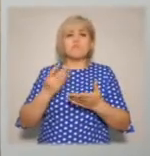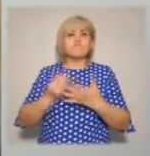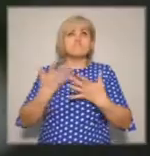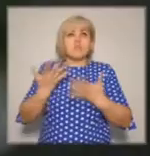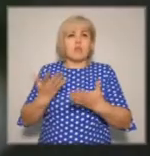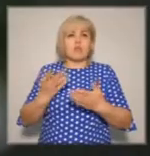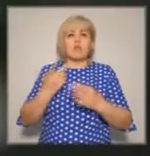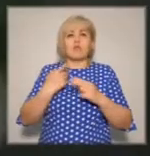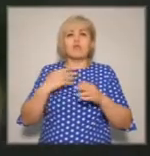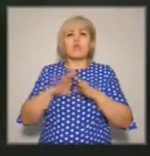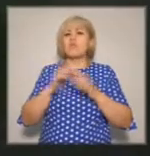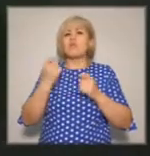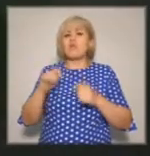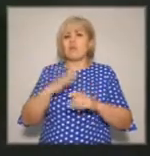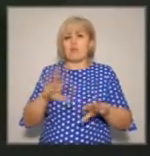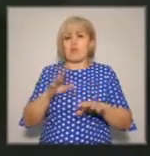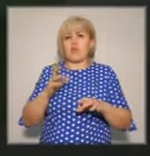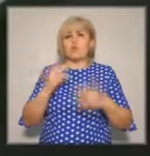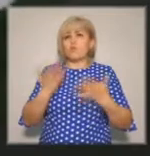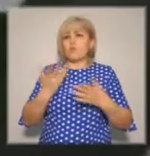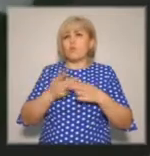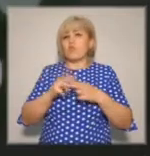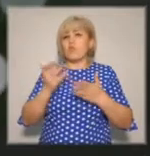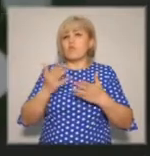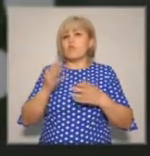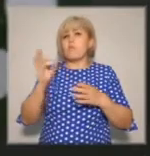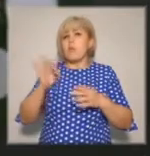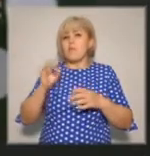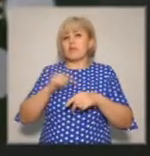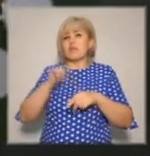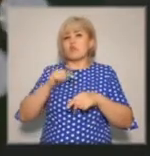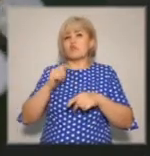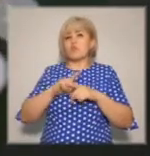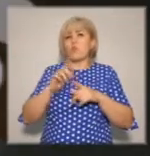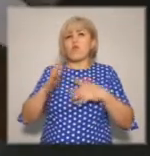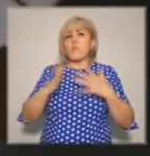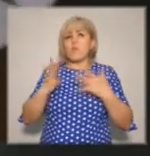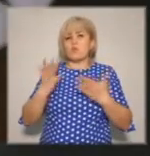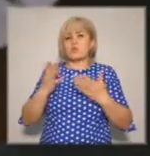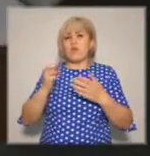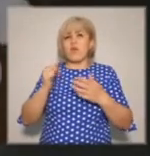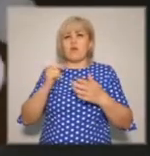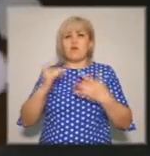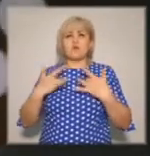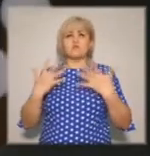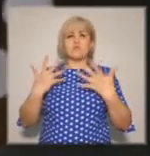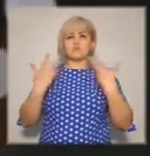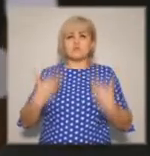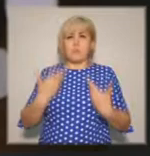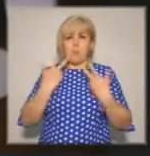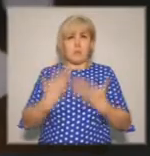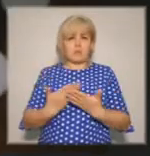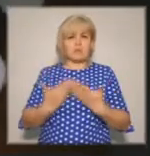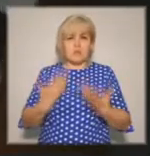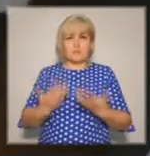это, наверное, момент, касающийся эмоциональности, актерского мастерства. Вот это вот мне пришлось над этим очень много работать. Потому что просто улыбаться –